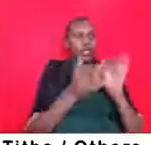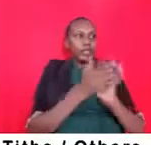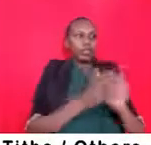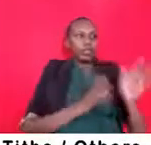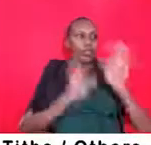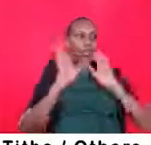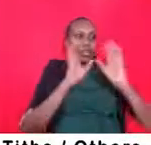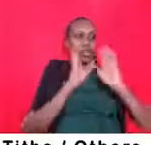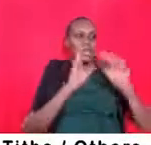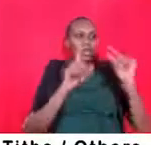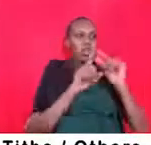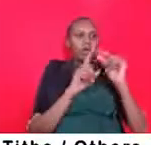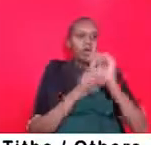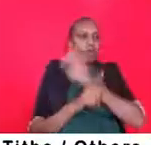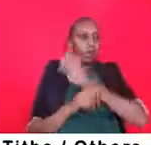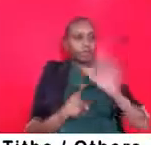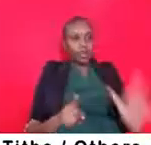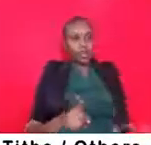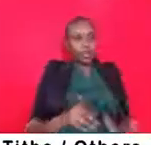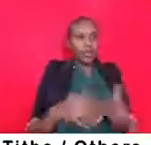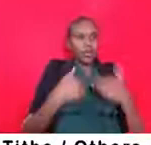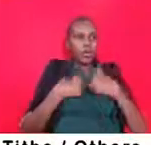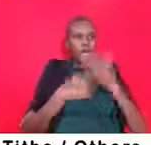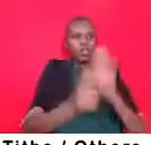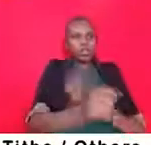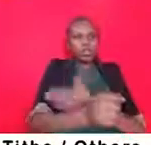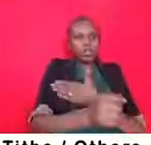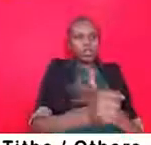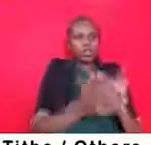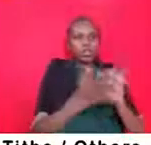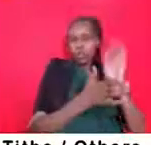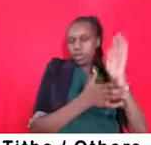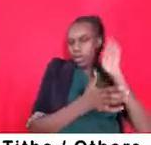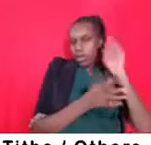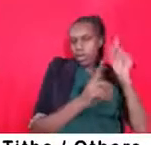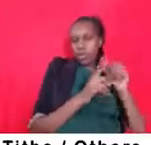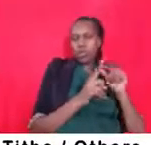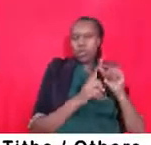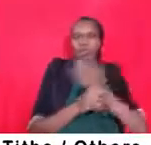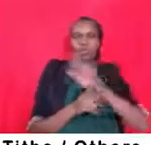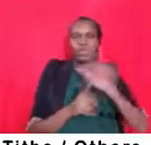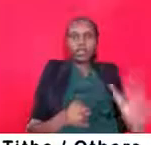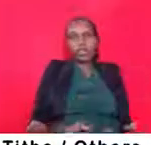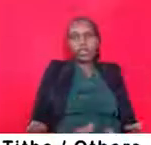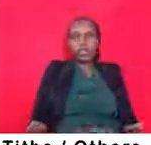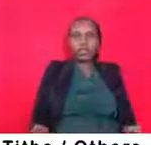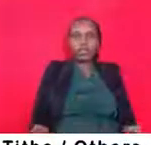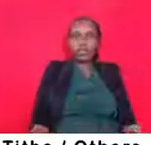kunena neno la Mungu. Tupewe wimbo, tusikie neno la Mungu.